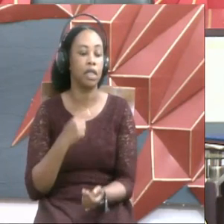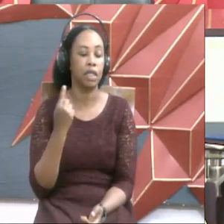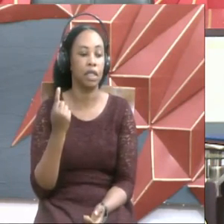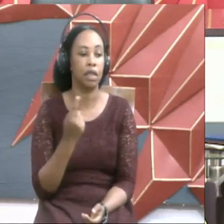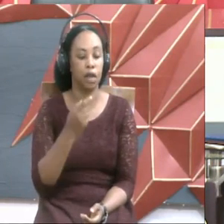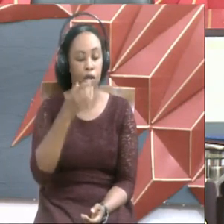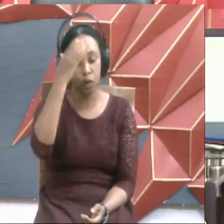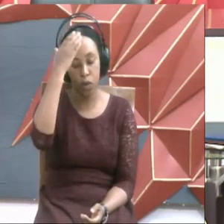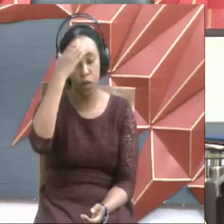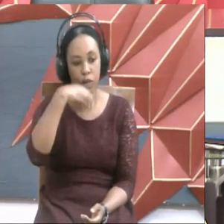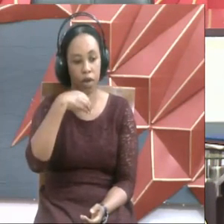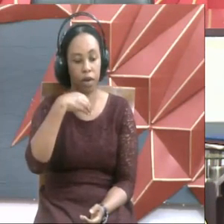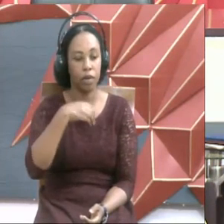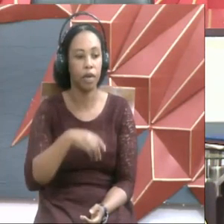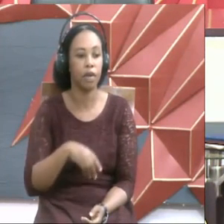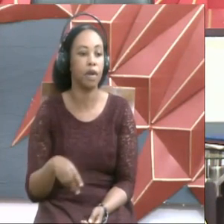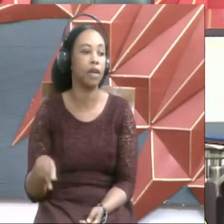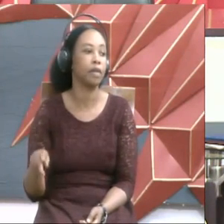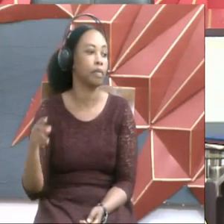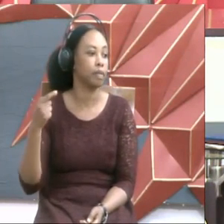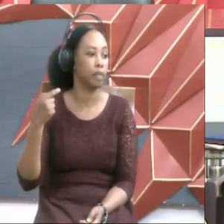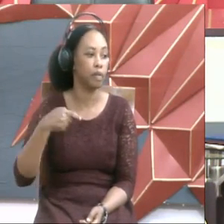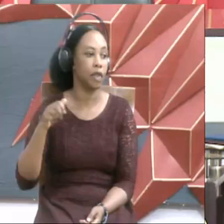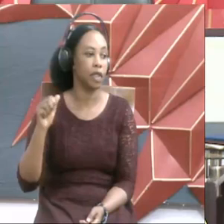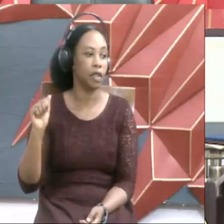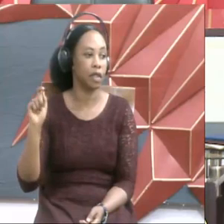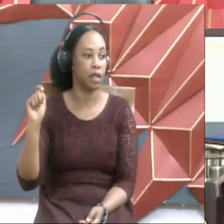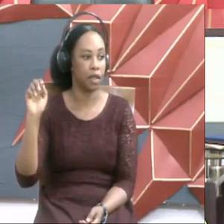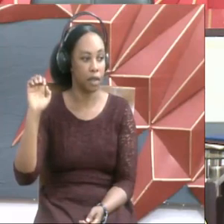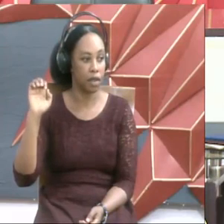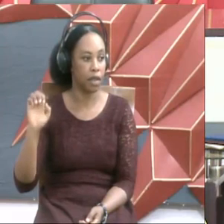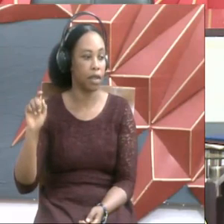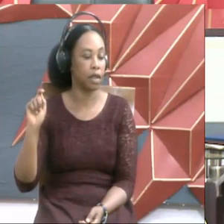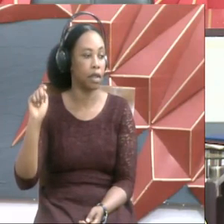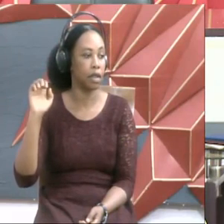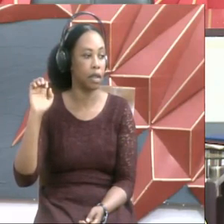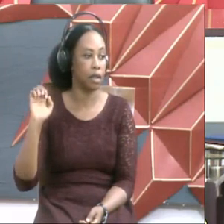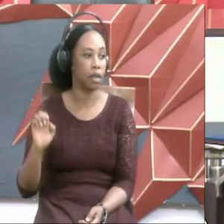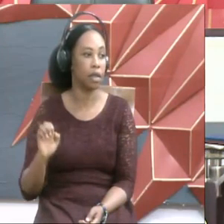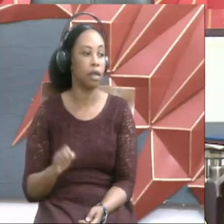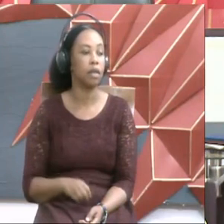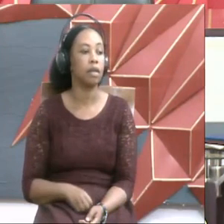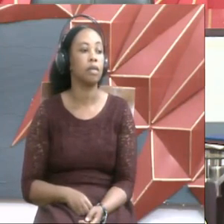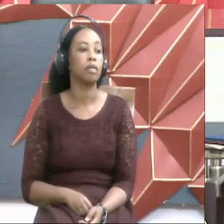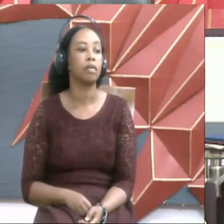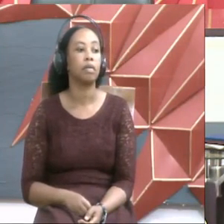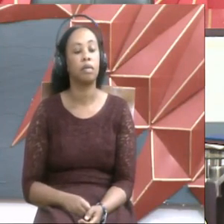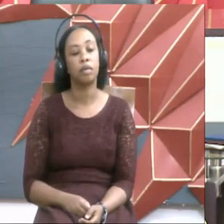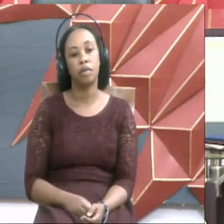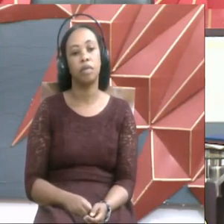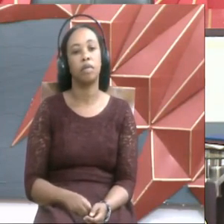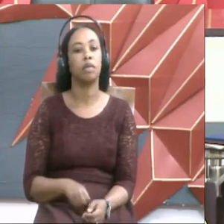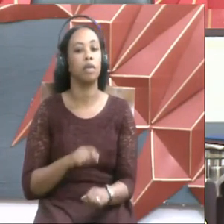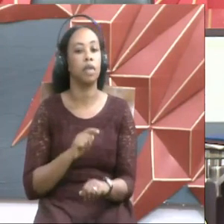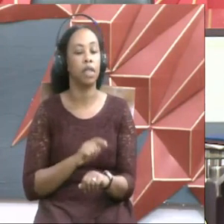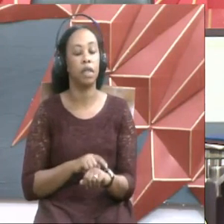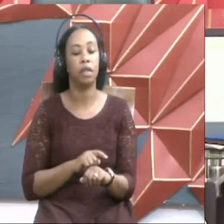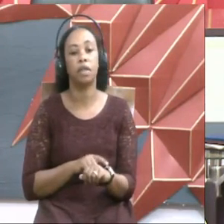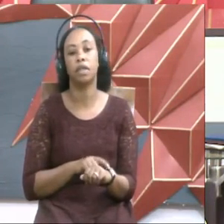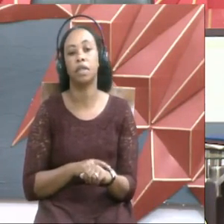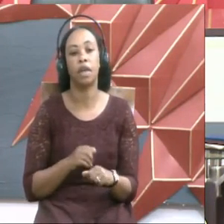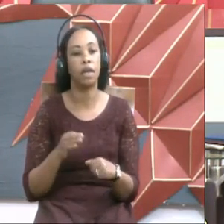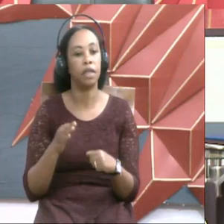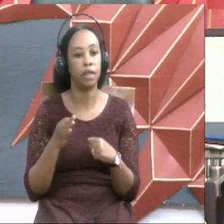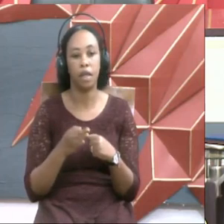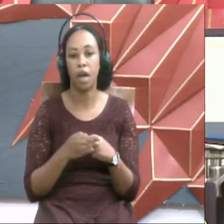disant souvenir. Wa gatete. Samunani. Et nous, sinon, on va rester seulement avec